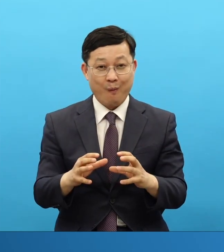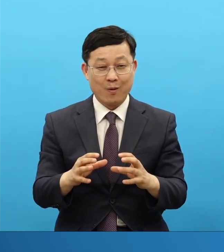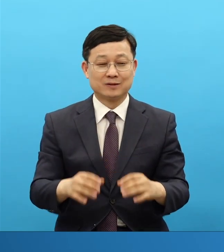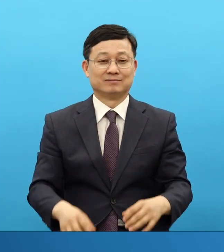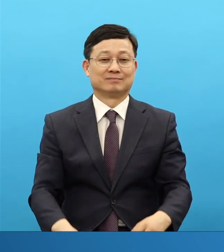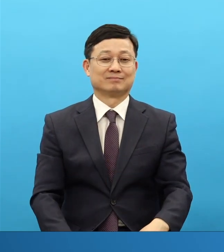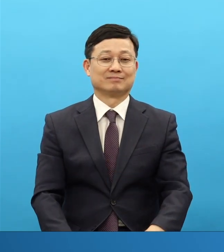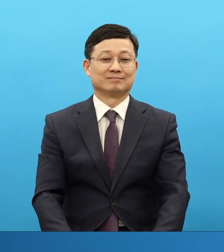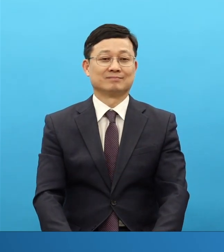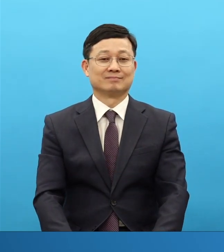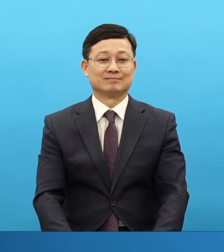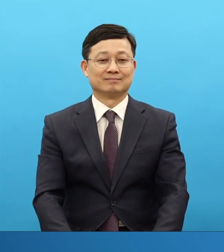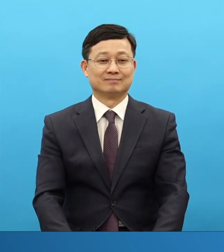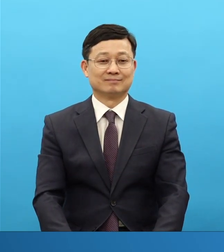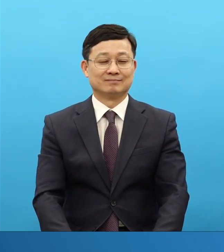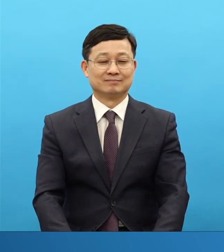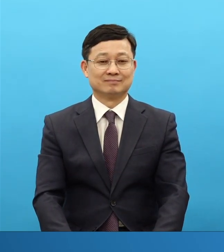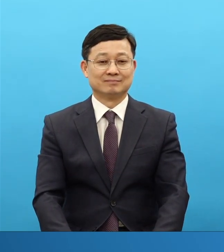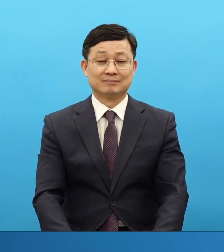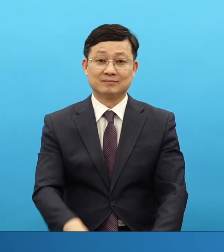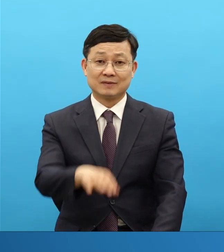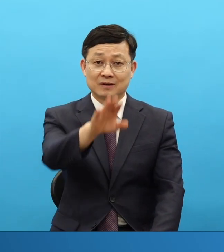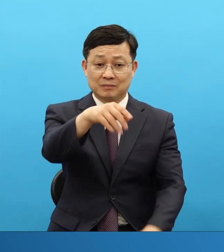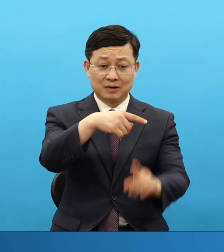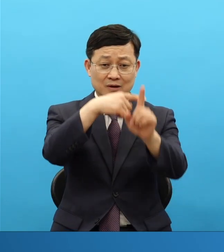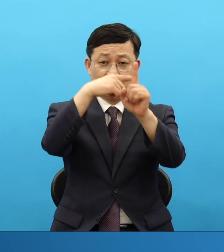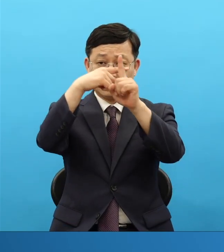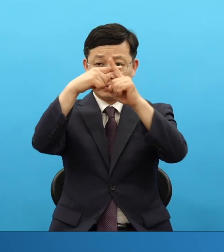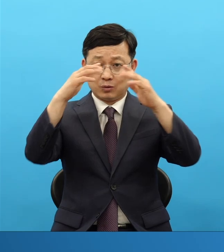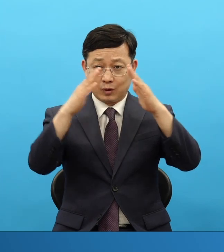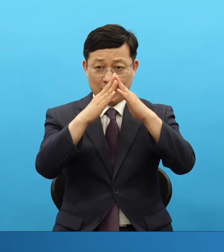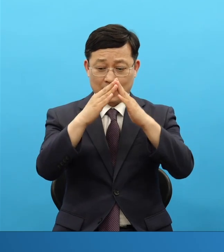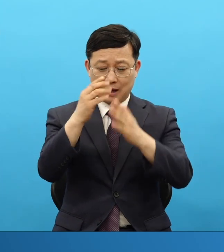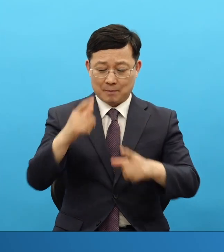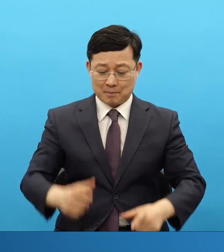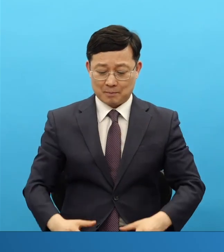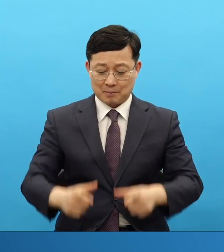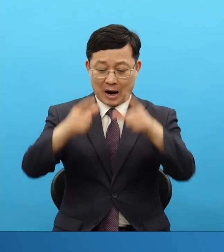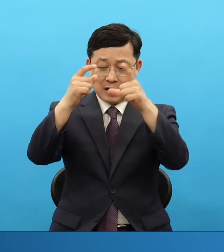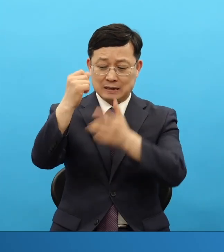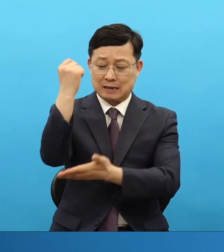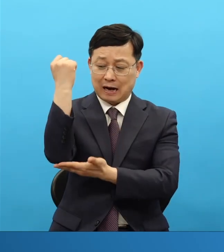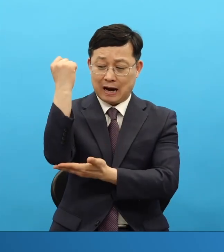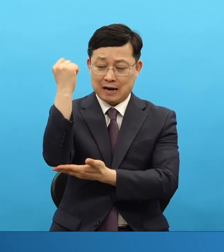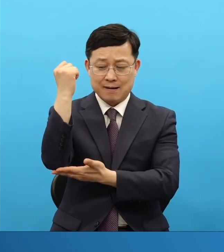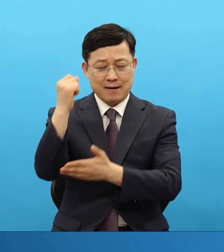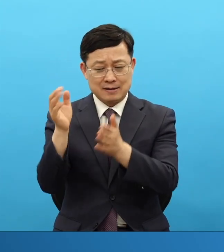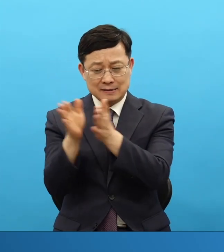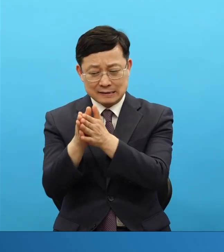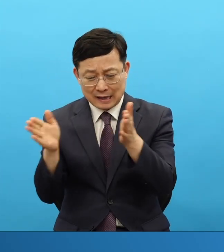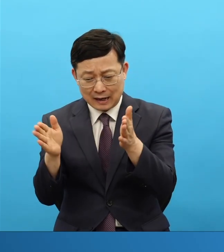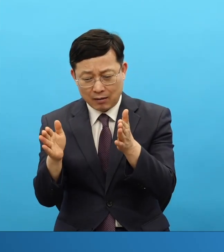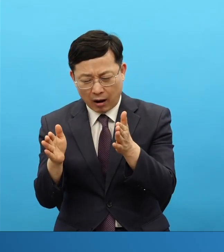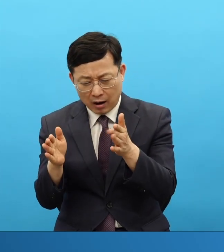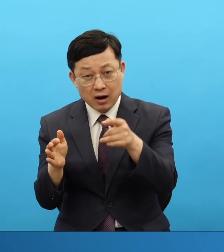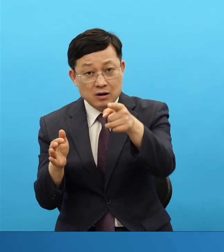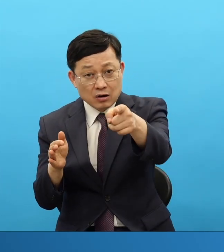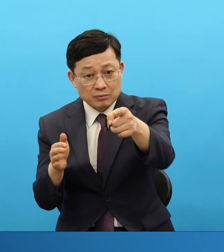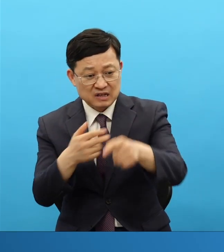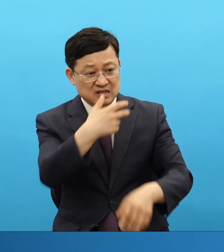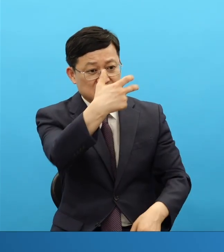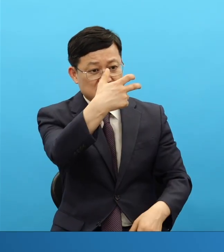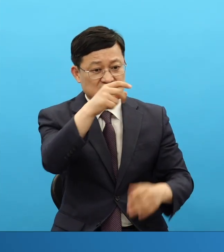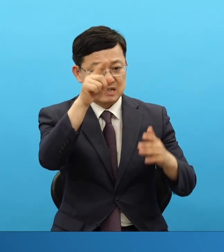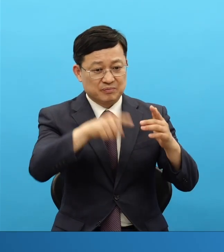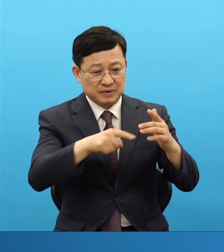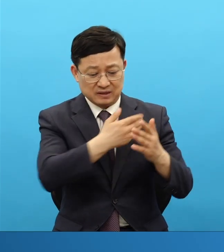courts and every day in their homes. 교회 망대의 시작은 뭐냐? 여러분을 70인으로 세웠어요. At the start of the church